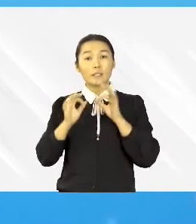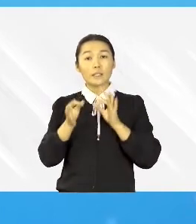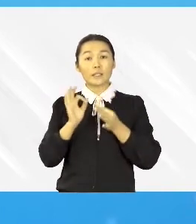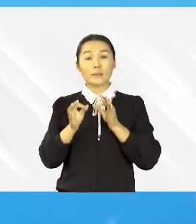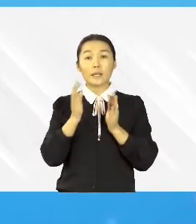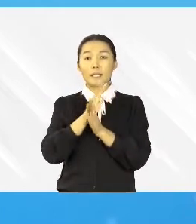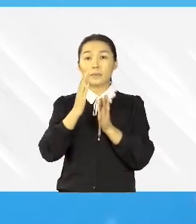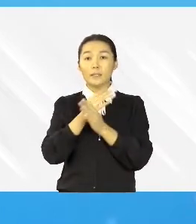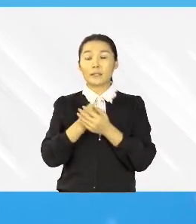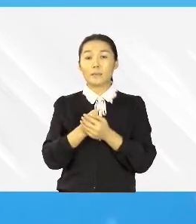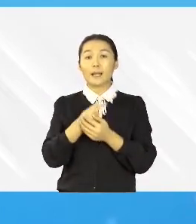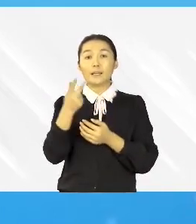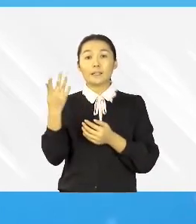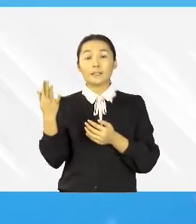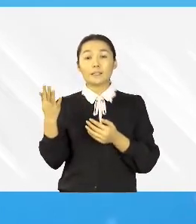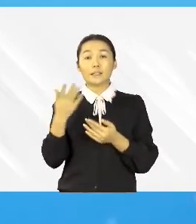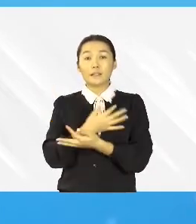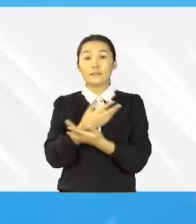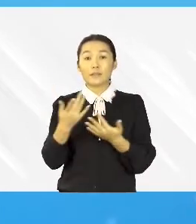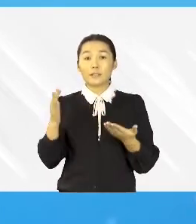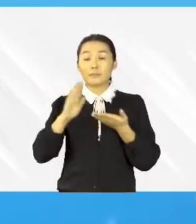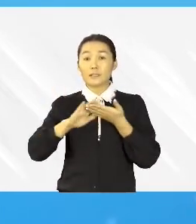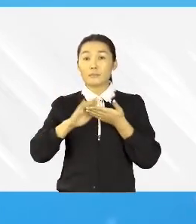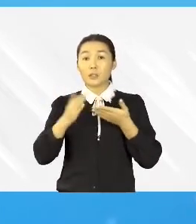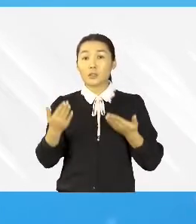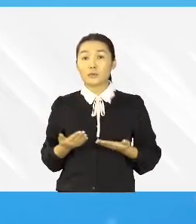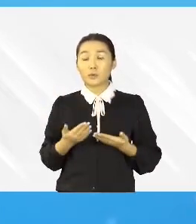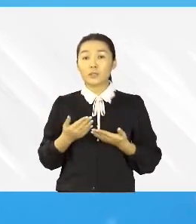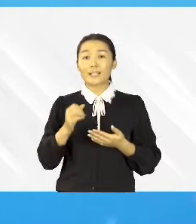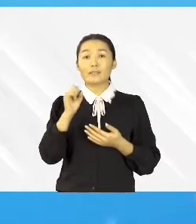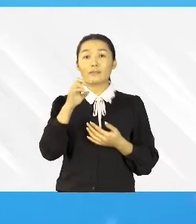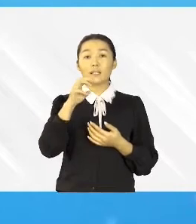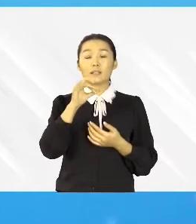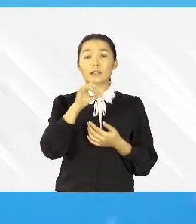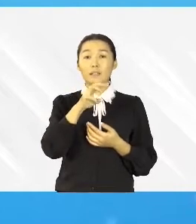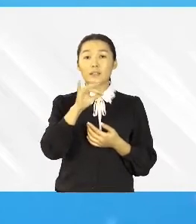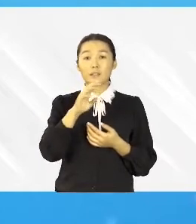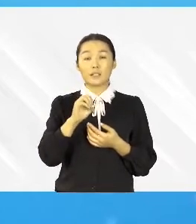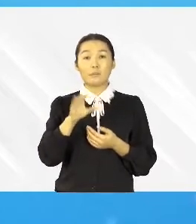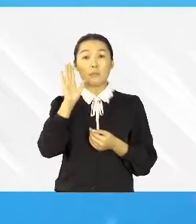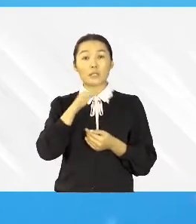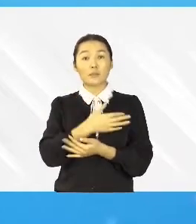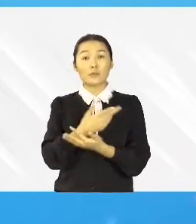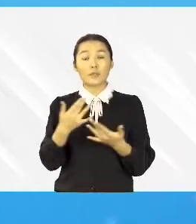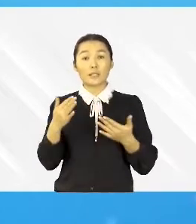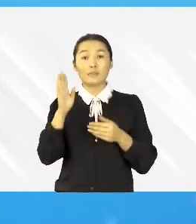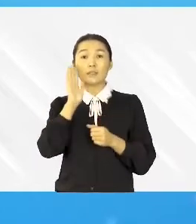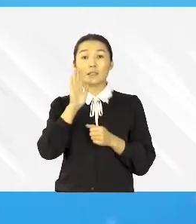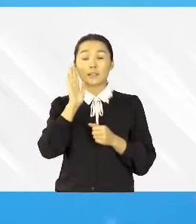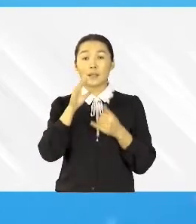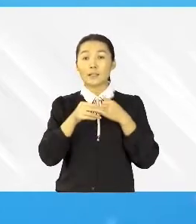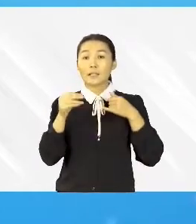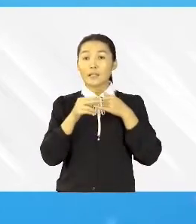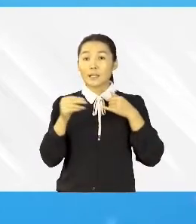некоторые виды постоянно обитают даже в Антарктике. Большинство видов наземные, но известны и формы, плавающие